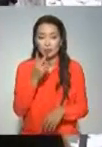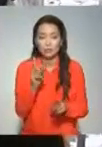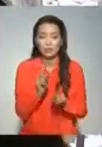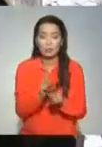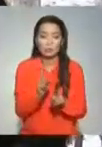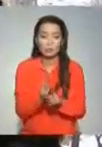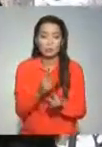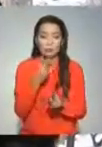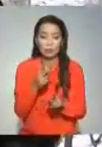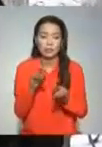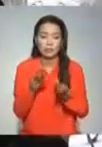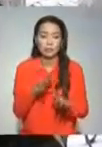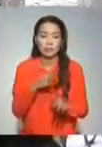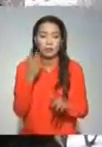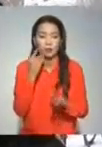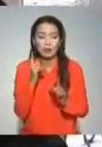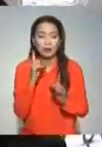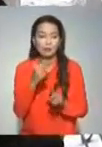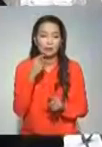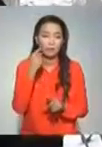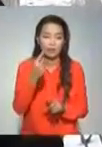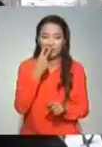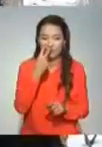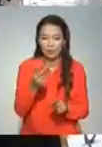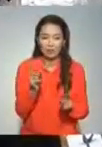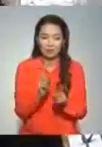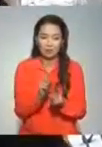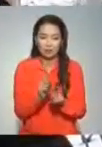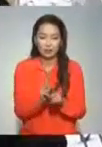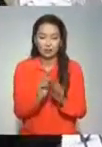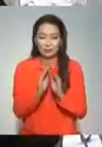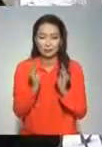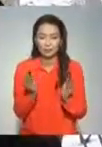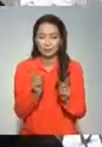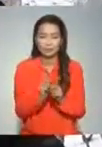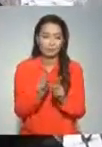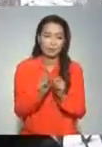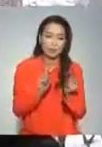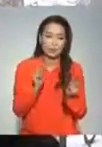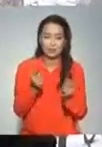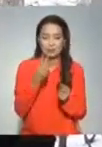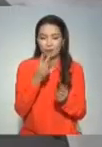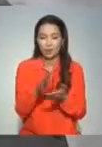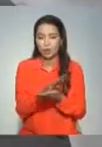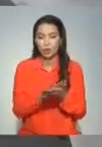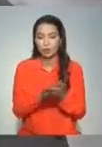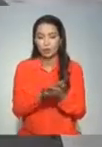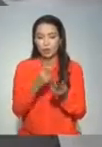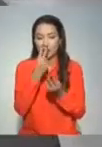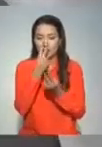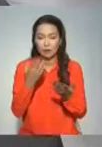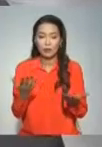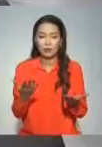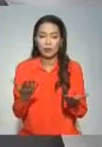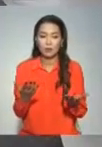Такое милое дело было, когда едешь издалека и видно купола золотые, что с той стороны. Сейчас вообще не видно ничего. Ну, нехорошо,